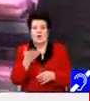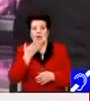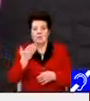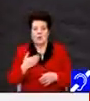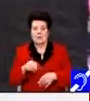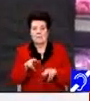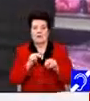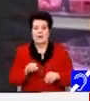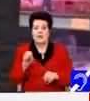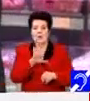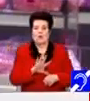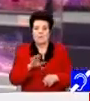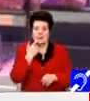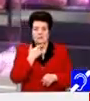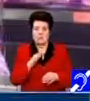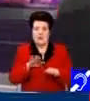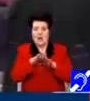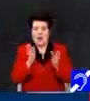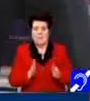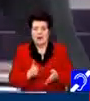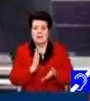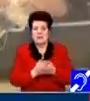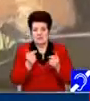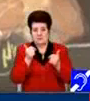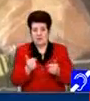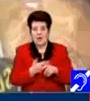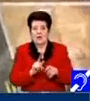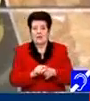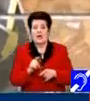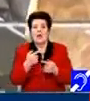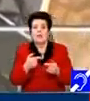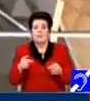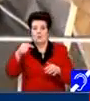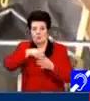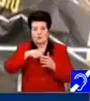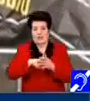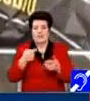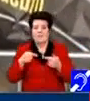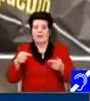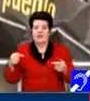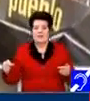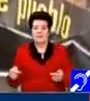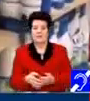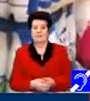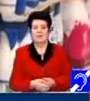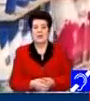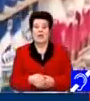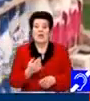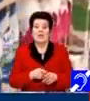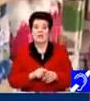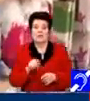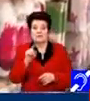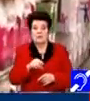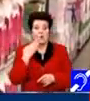al Parlamentului European constată că ambalajul este identic, dar compoziția produselor este diferită între vest și est. Anul trecut,